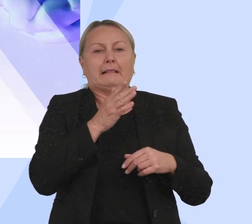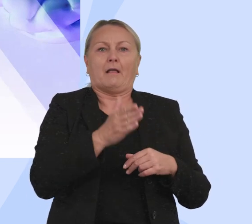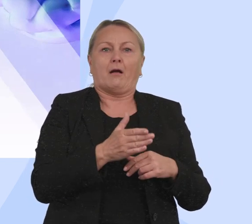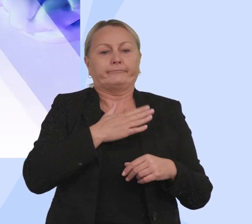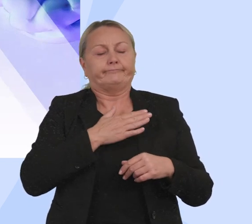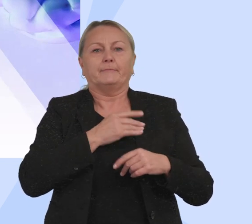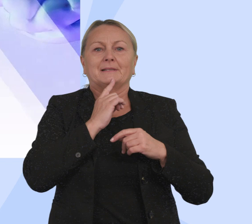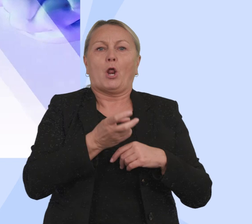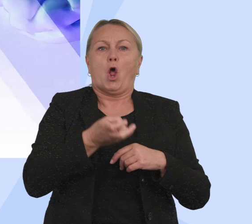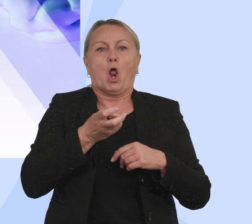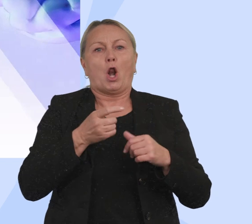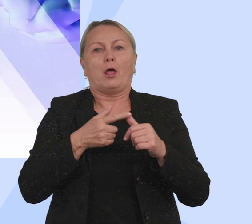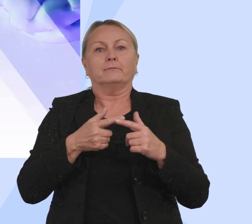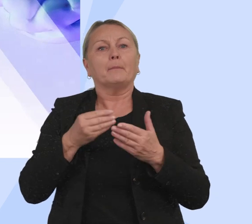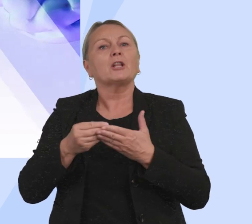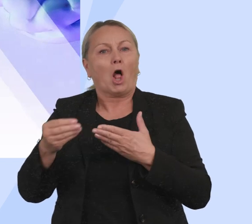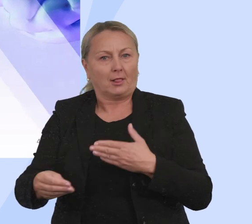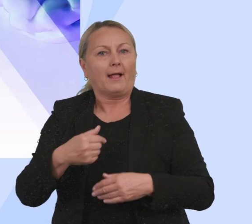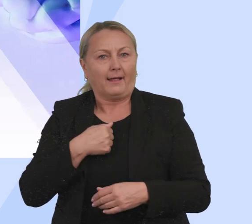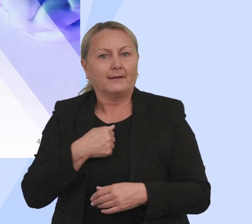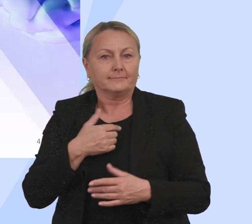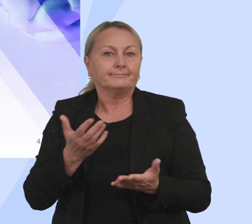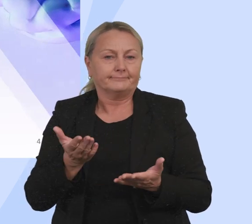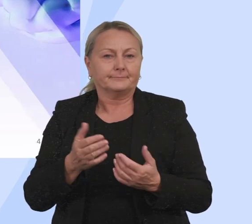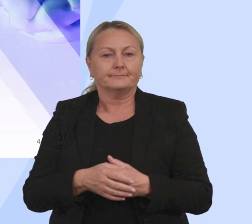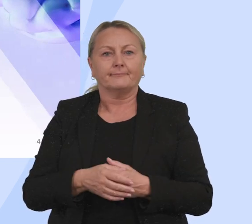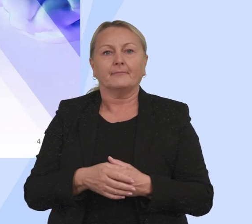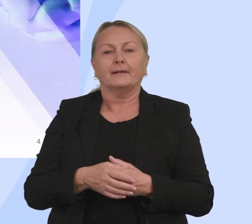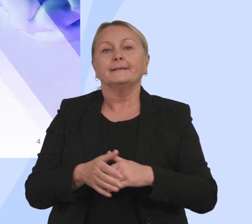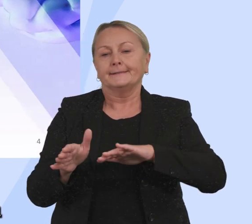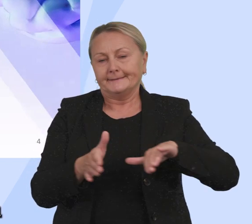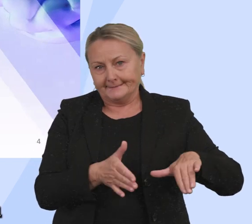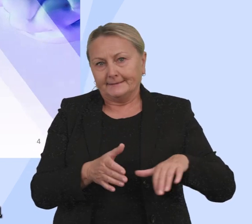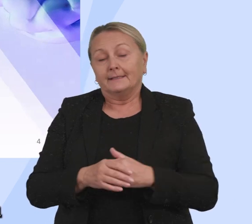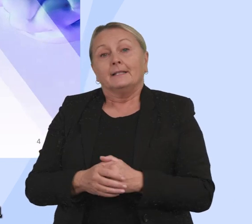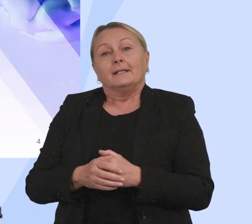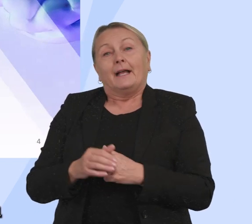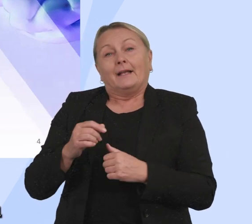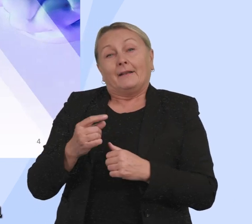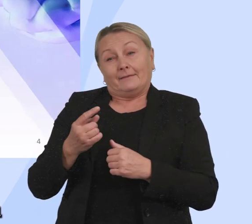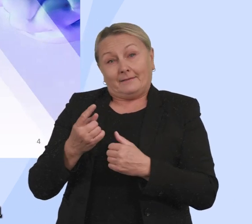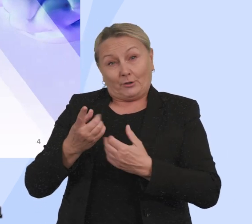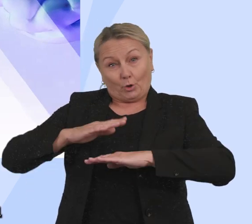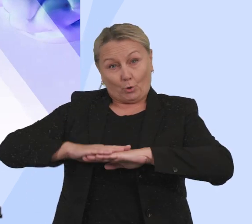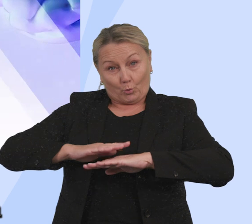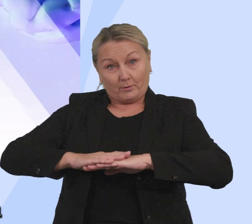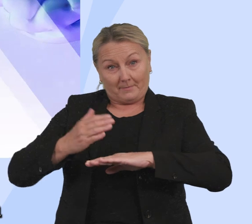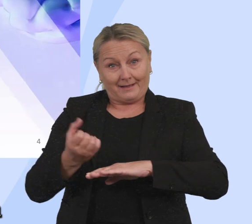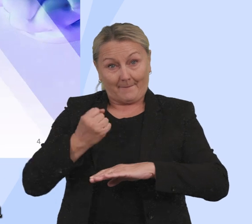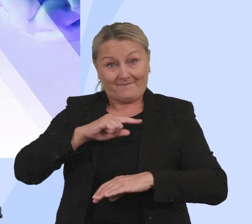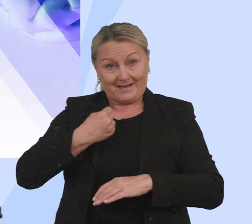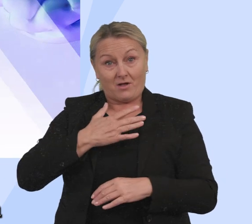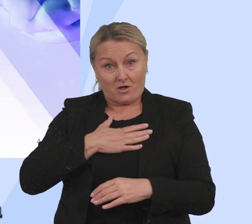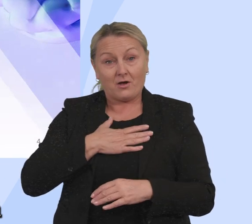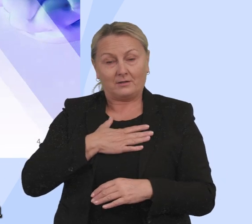Nå, tilbage til sagen. En af de andre grundbegreber, vi har, det er jo modeling, som vi jo